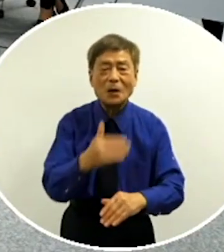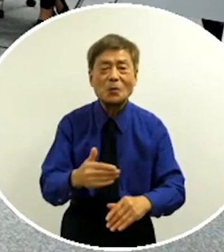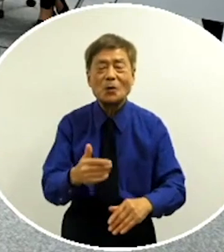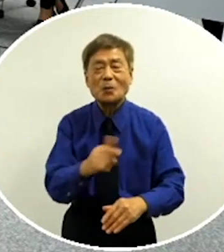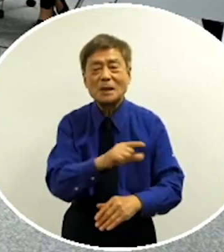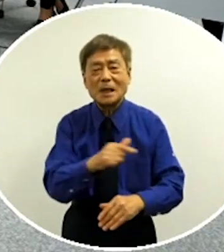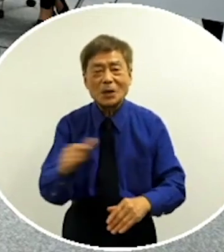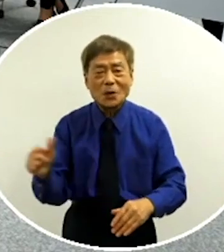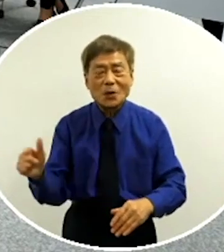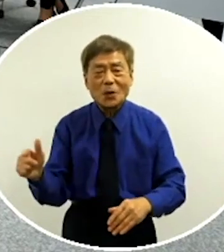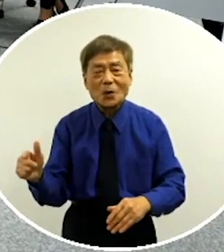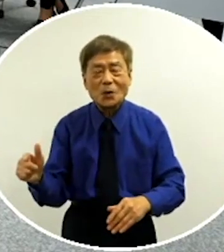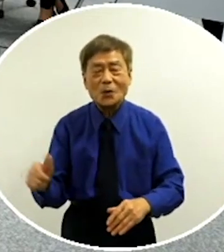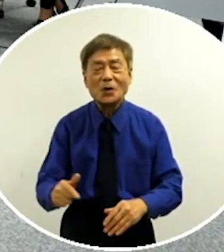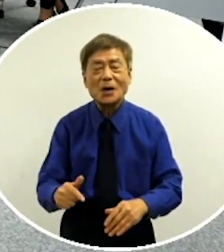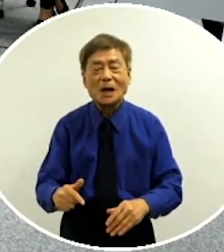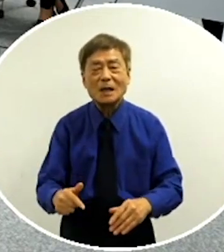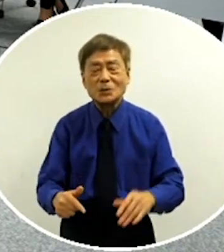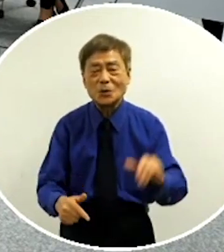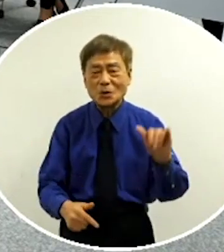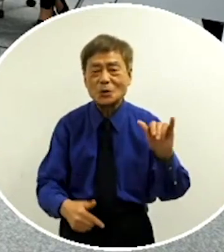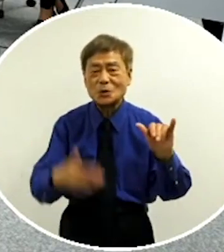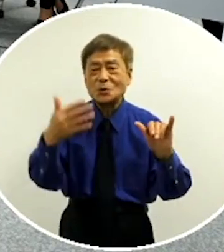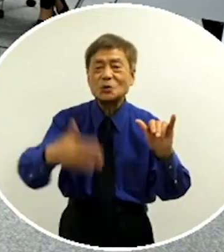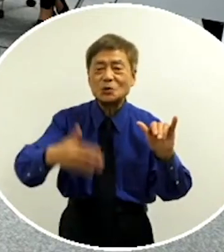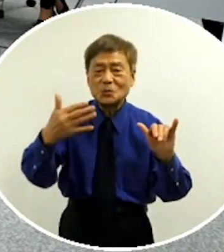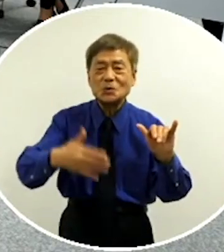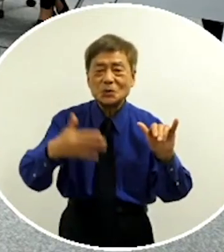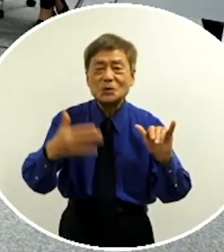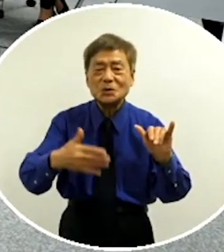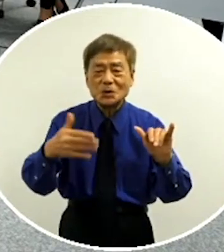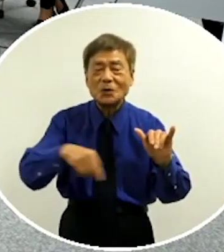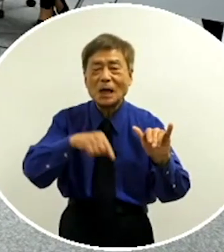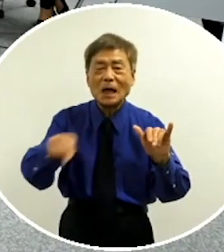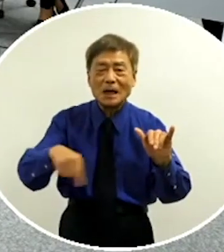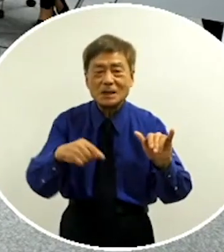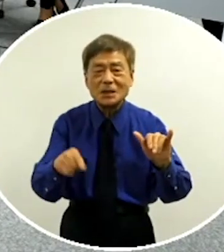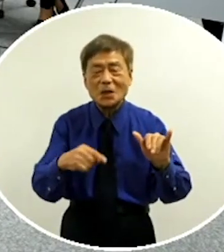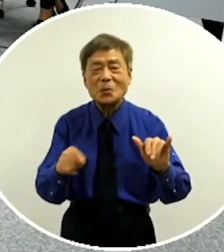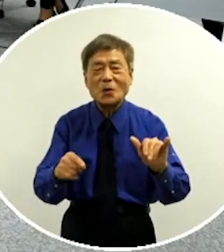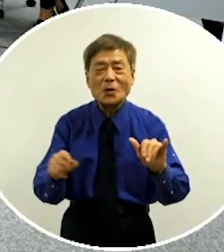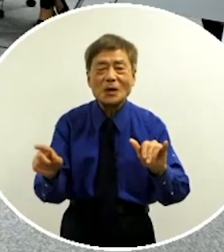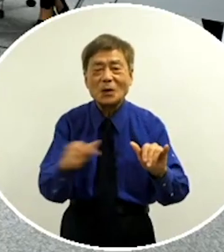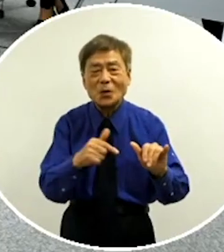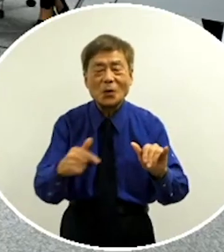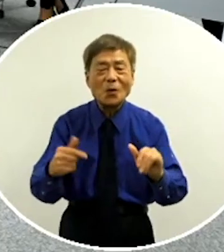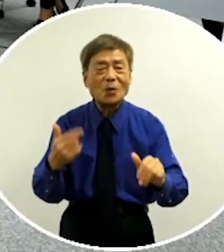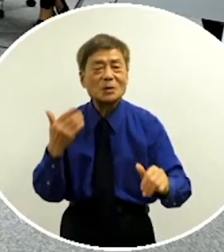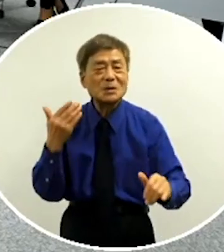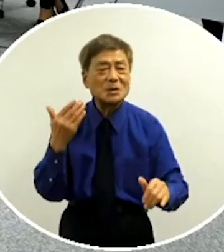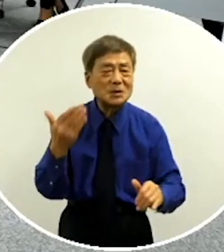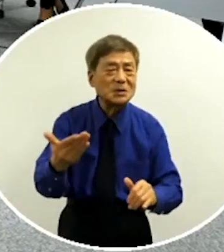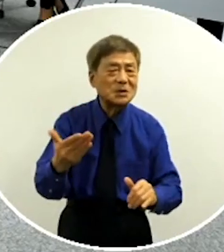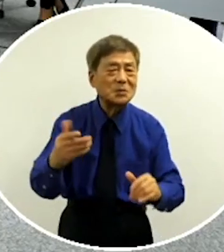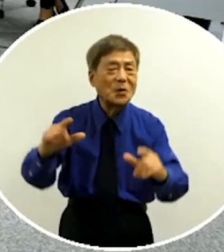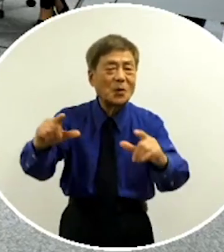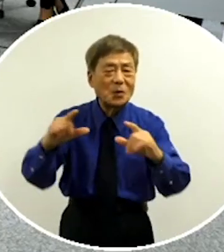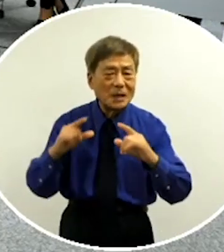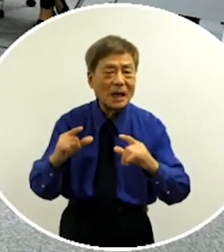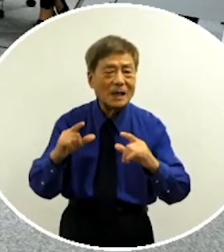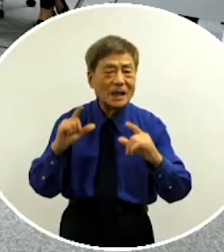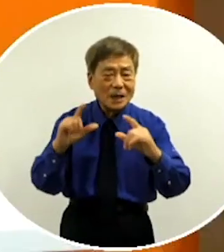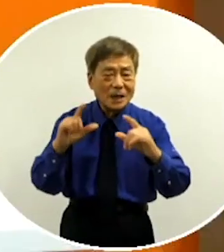ゲル形がやりたいと思っていますそういう姿勢を大事にしたいいと思っていますこれからも